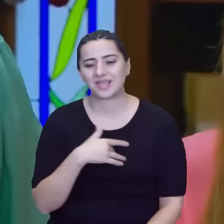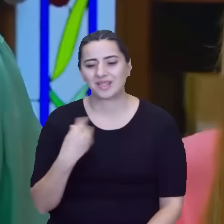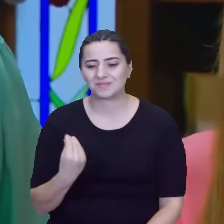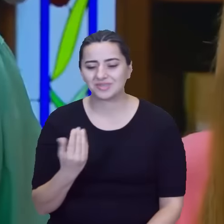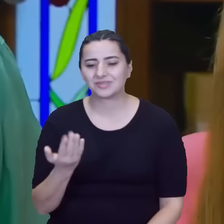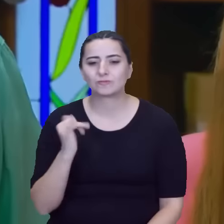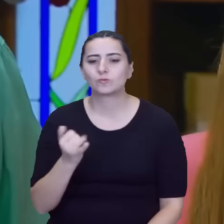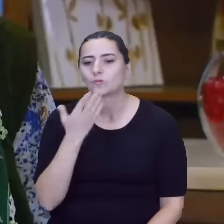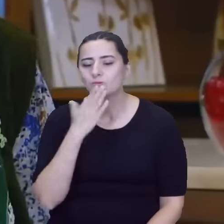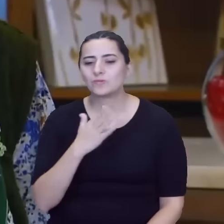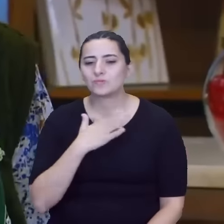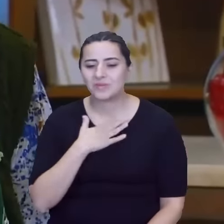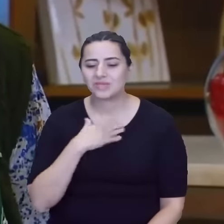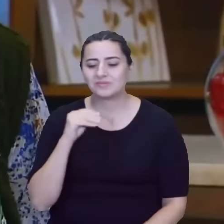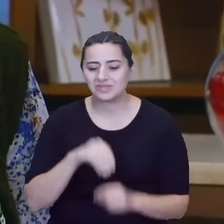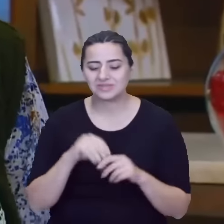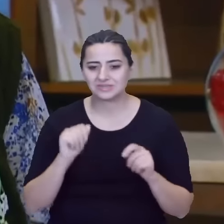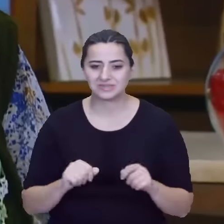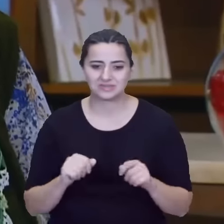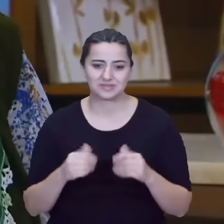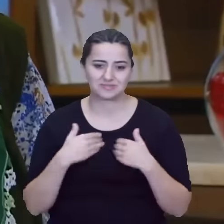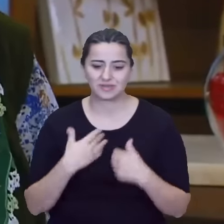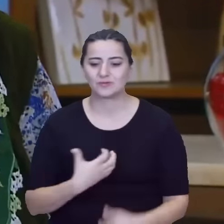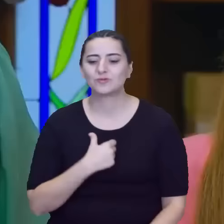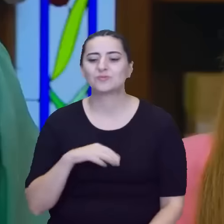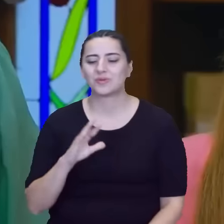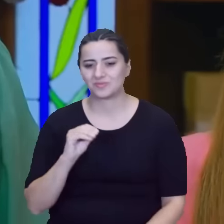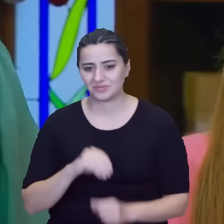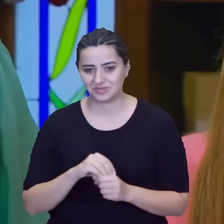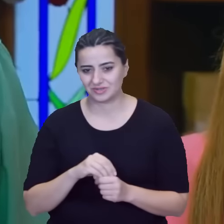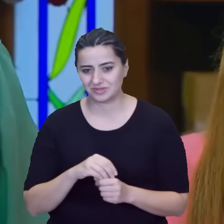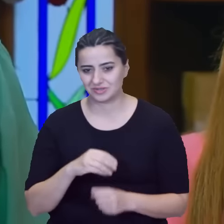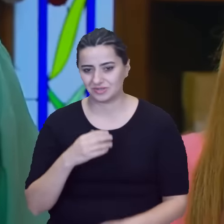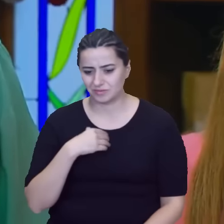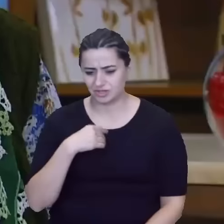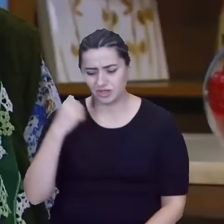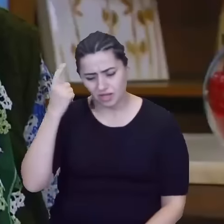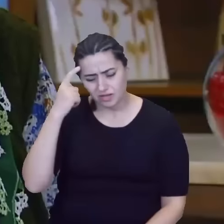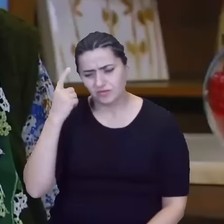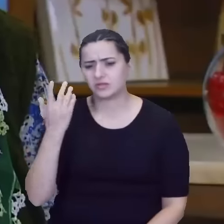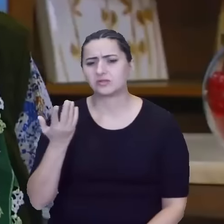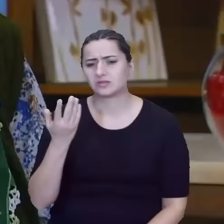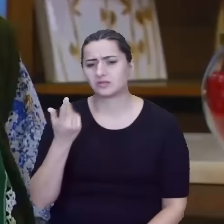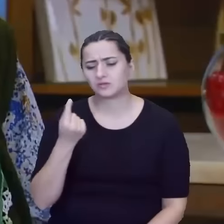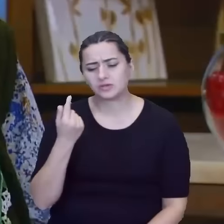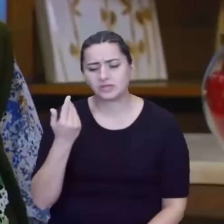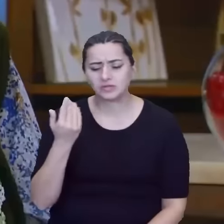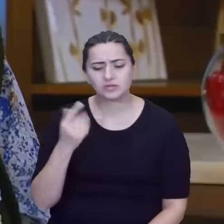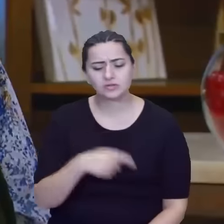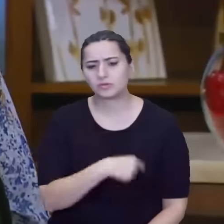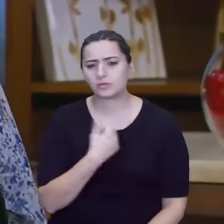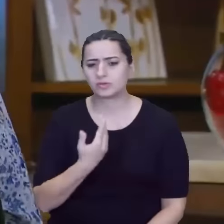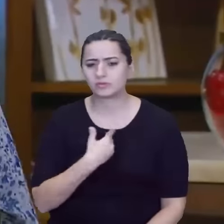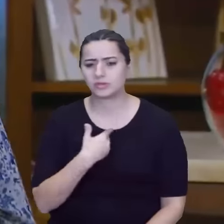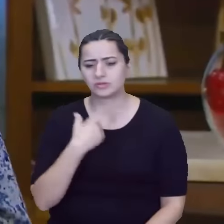yüreğinde. Bak sen, benim için yapaylar. Ben üzülmeyen birazcık. Ciddi benim aklım evladım. Onun için normal mı?